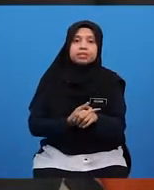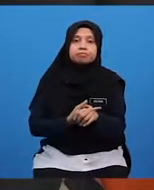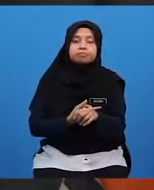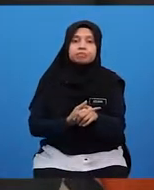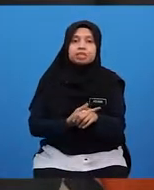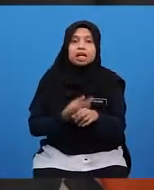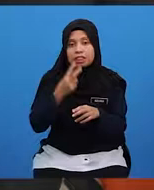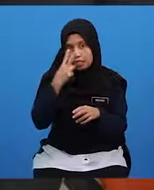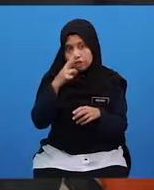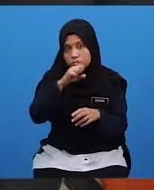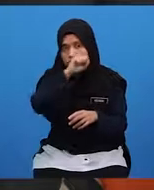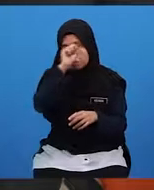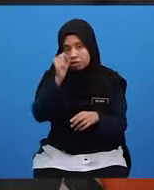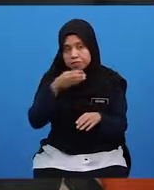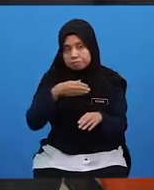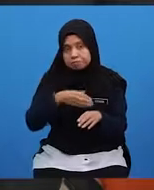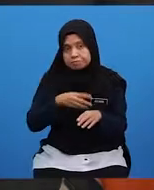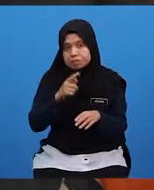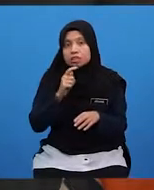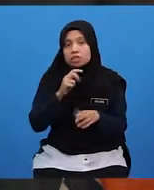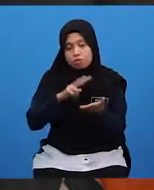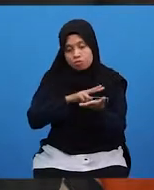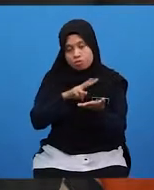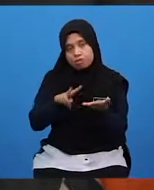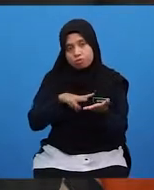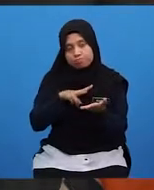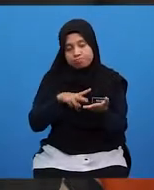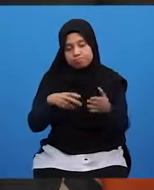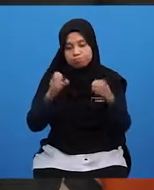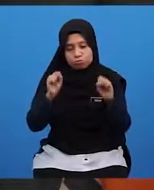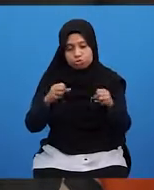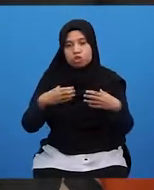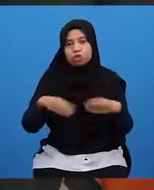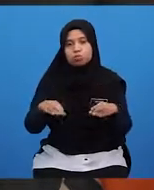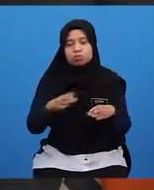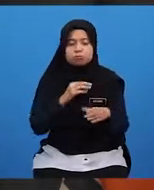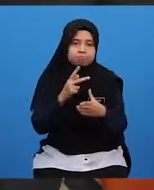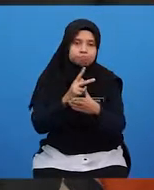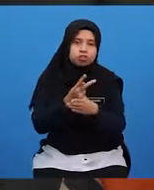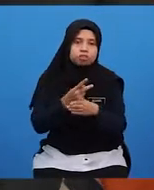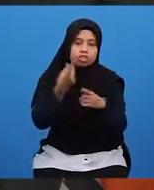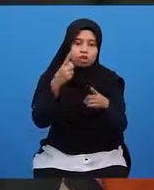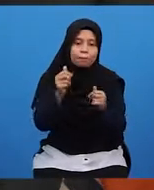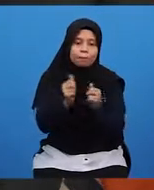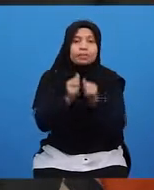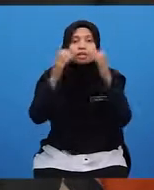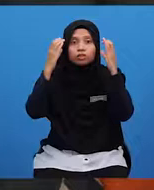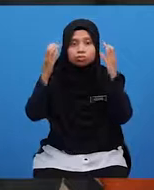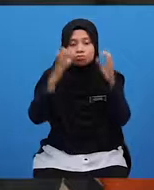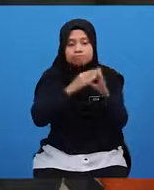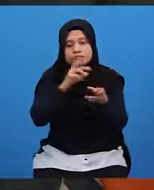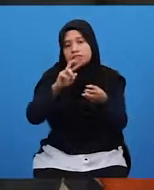penggayaan, sila lihat soalan pada skrin. Murid-murid boleh mencuba dan berkongsi jawapan dengan guru